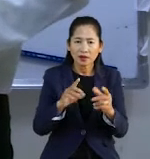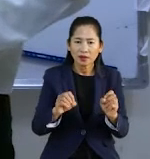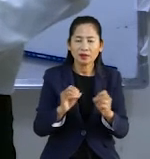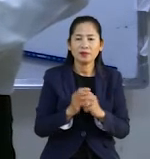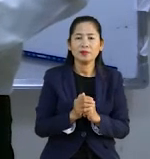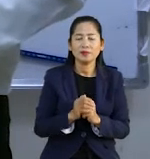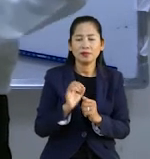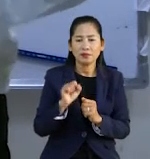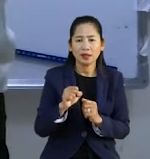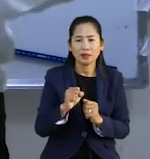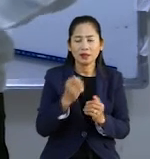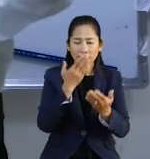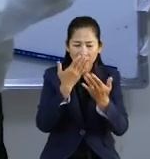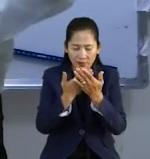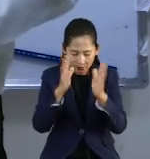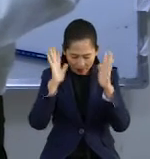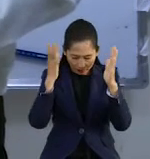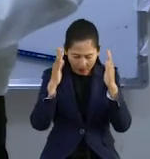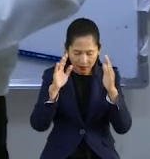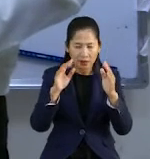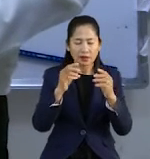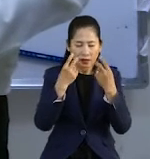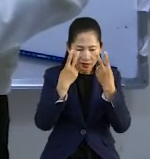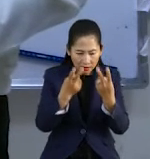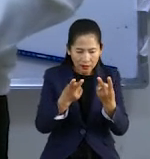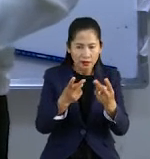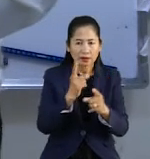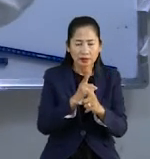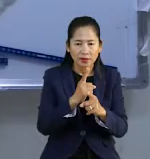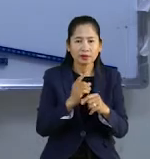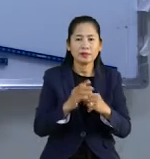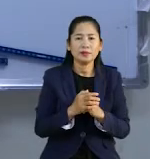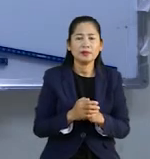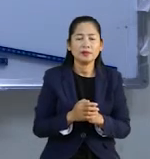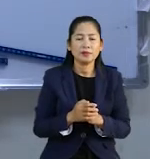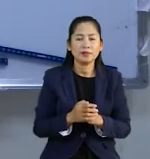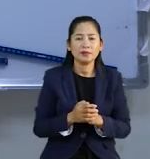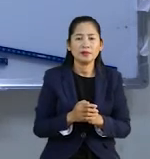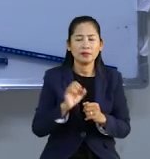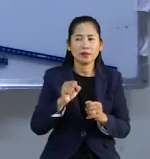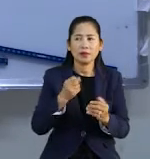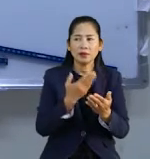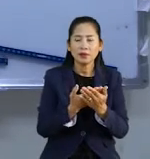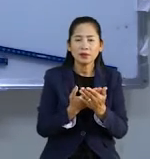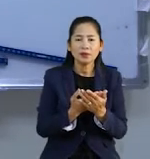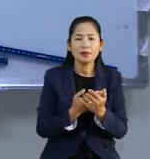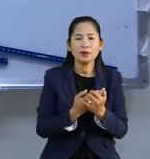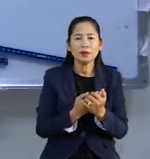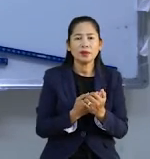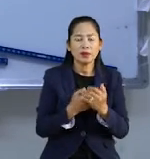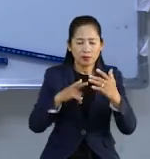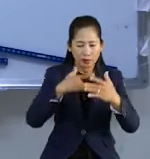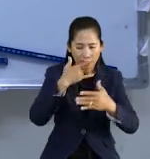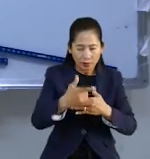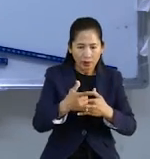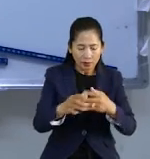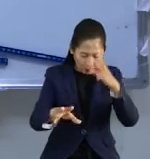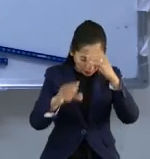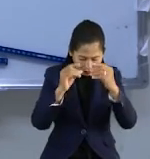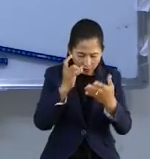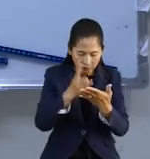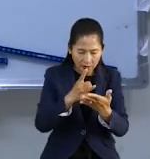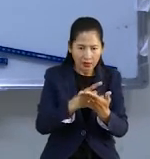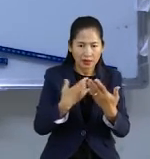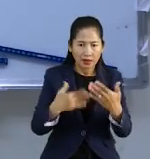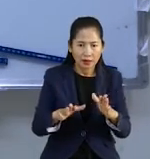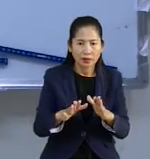ต้บาดลูกสมอบอสาโต้คนในบานเกิดเขินตรำตรายนะก้นนะบาดอกนต่อบรรทัดไปยังเรียนเมเรียน